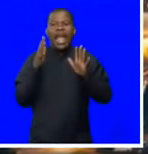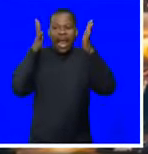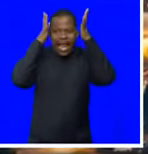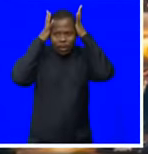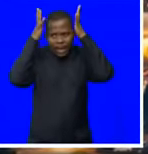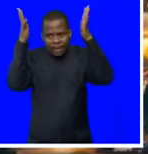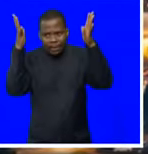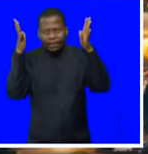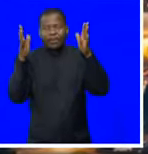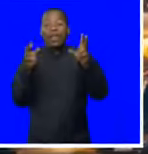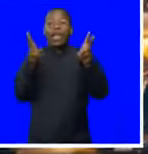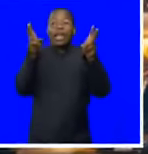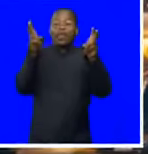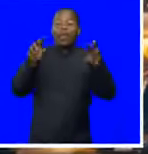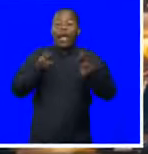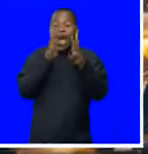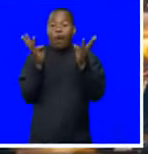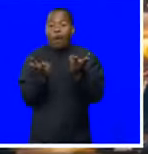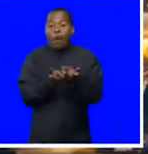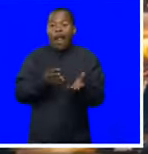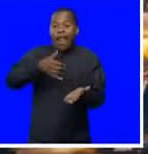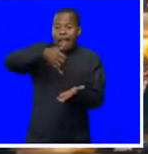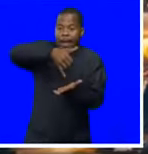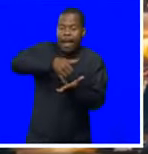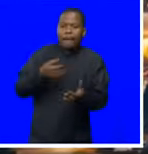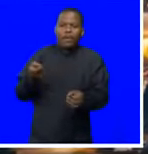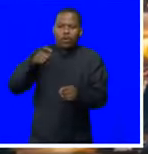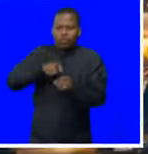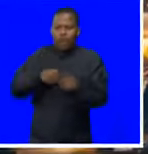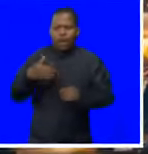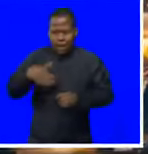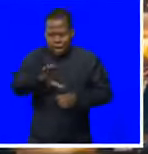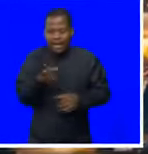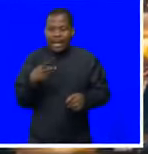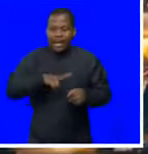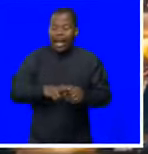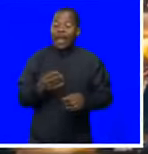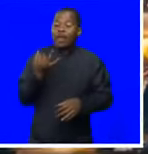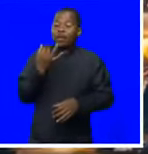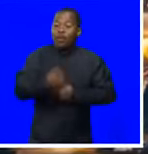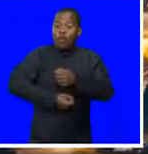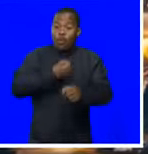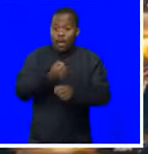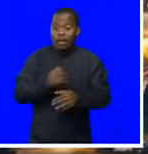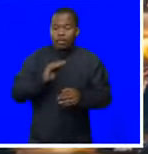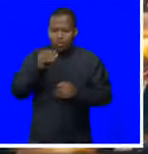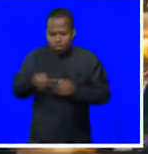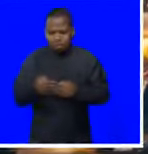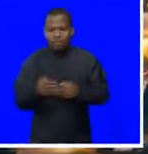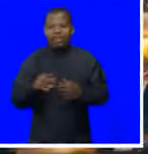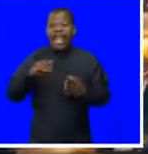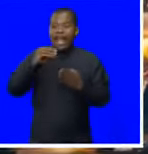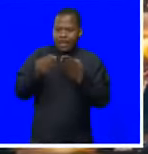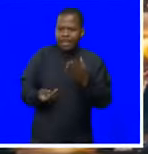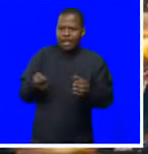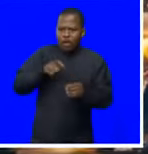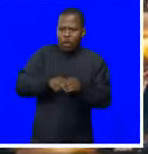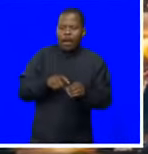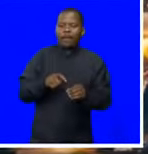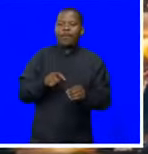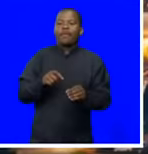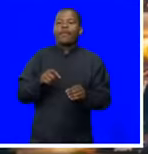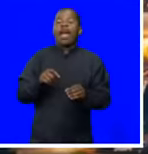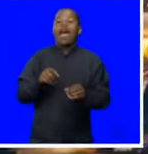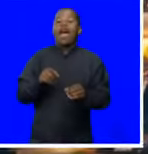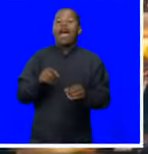selkalile kukuluma kinzabe genela kinzebe ya mtlaba. Smelane uti kule minyaga le mibili le tago babugwe kutfola litigiti le kukale le